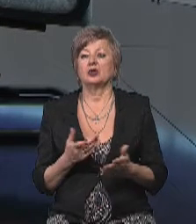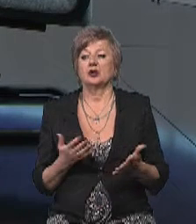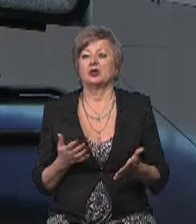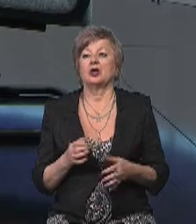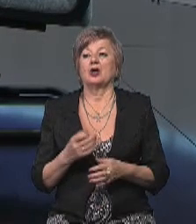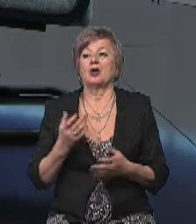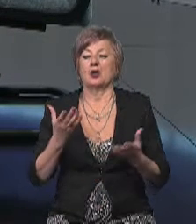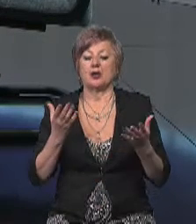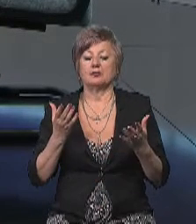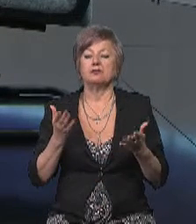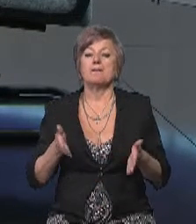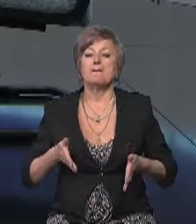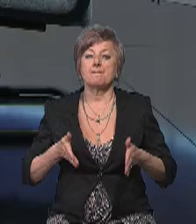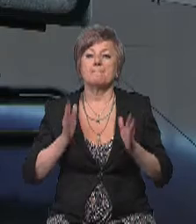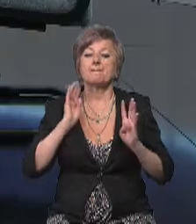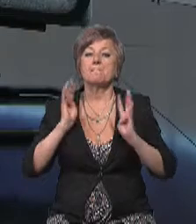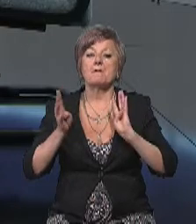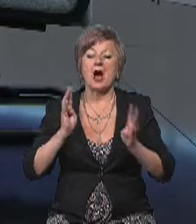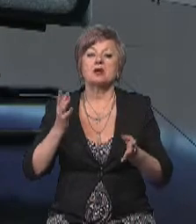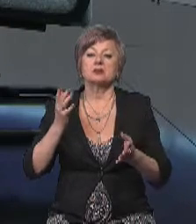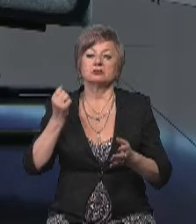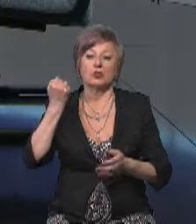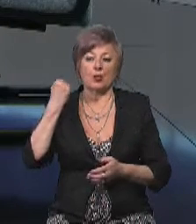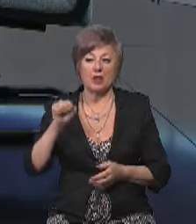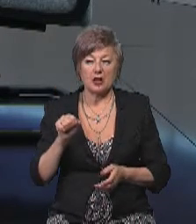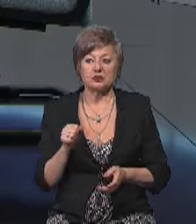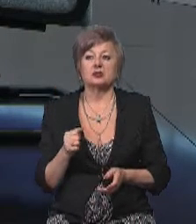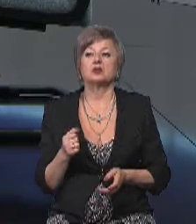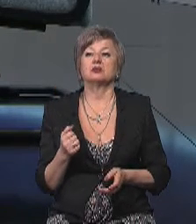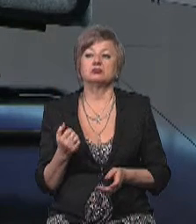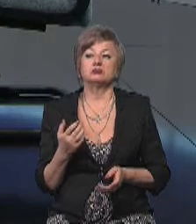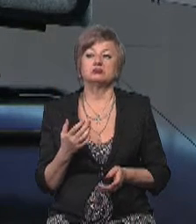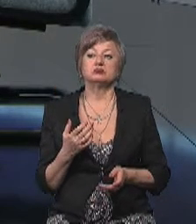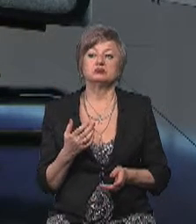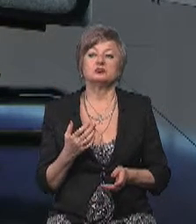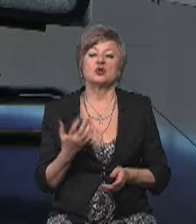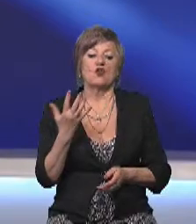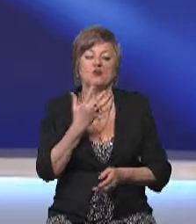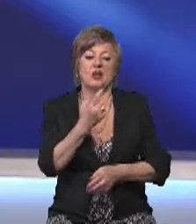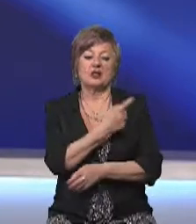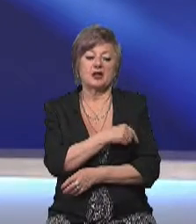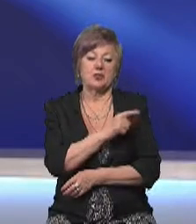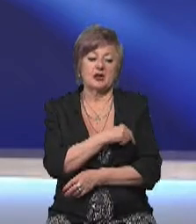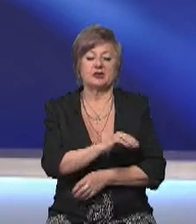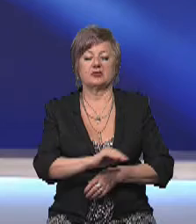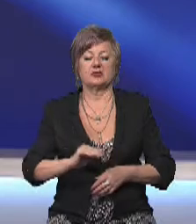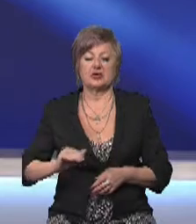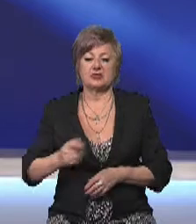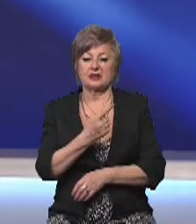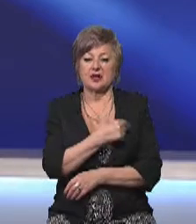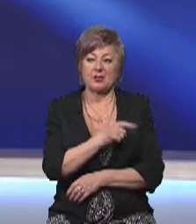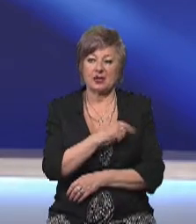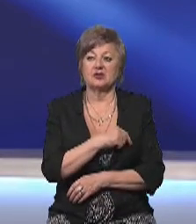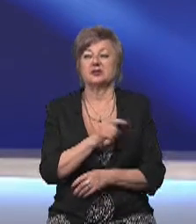Було отримано, одержано і вже працює медичне обладнання 5-й міській лікарні, в дитячій лікарні,